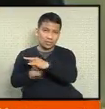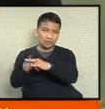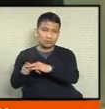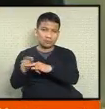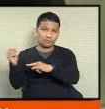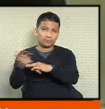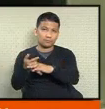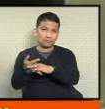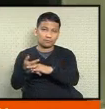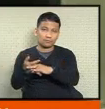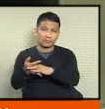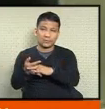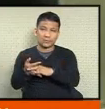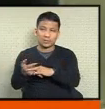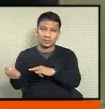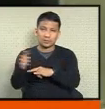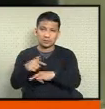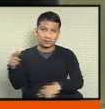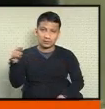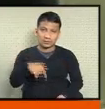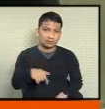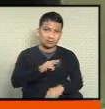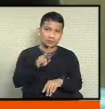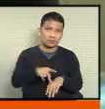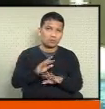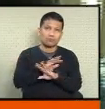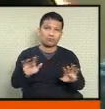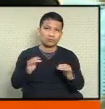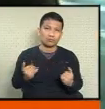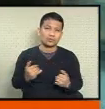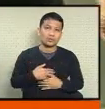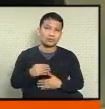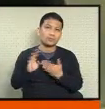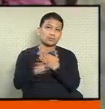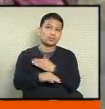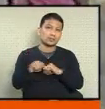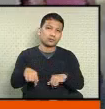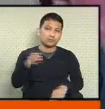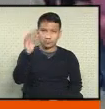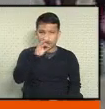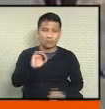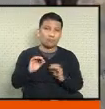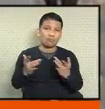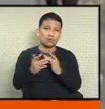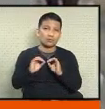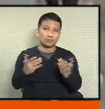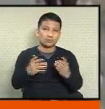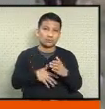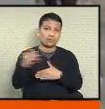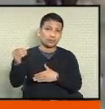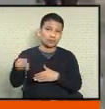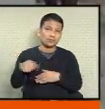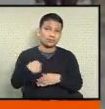at lahat ay nakabarred para bumiyahe dito sa ating bansa, wala na po tayong mapapabalik na Pilipino, wala na rin tayong mapapaalis na